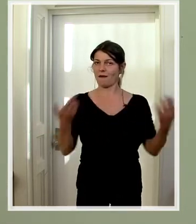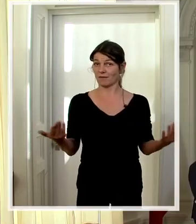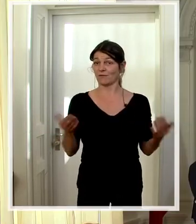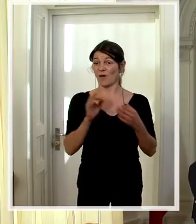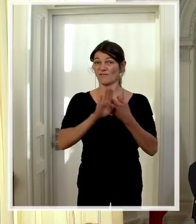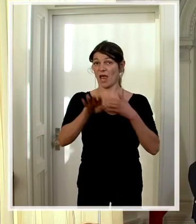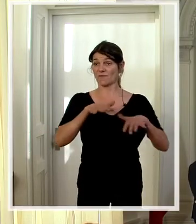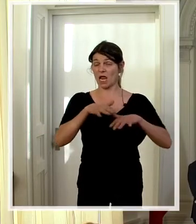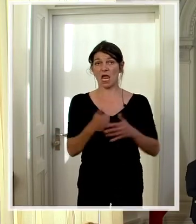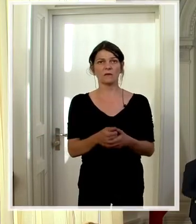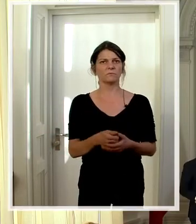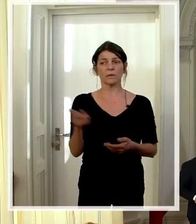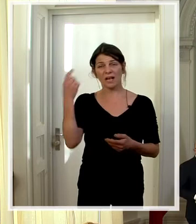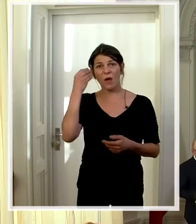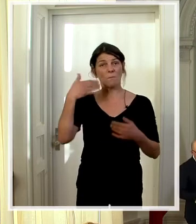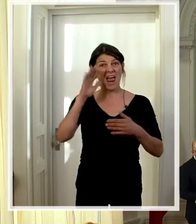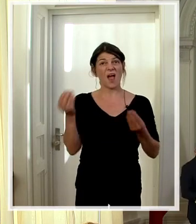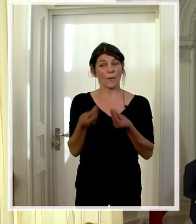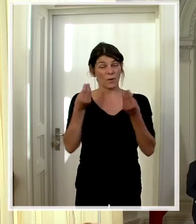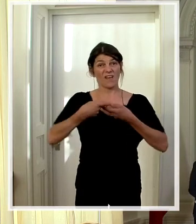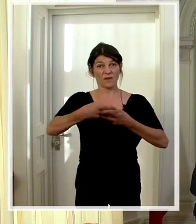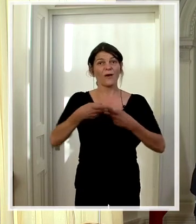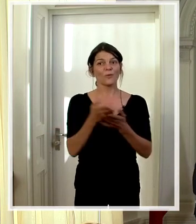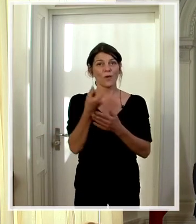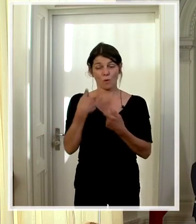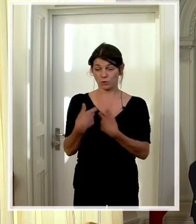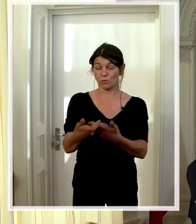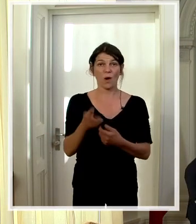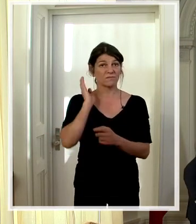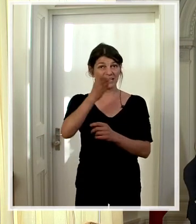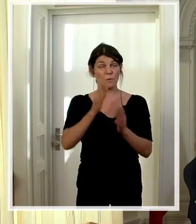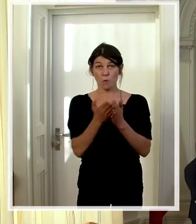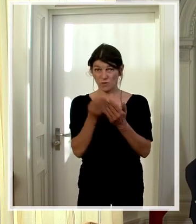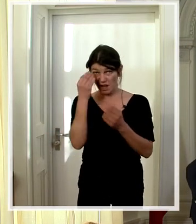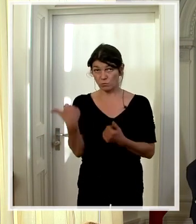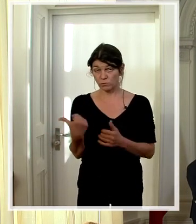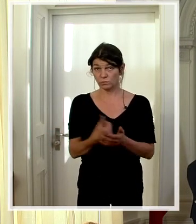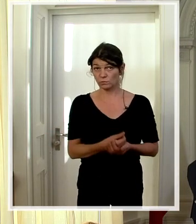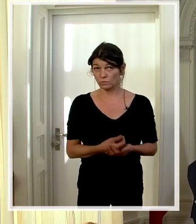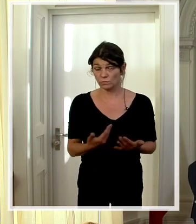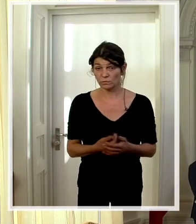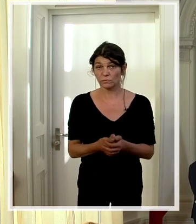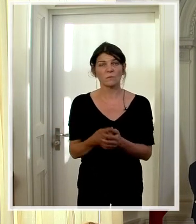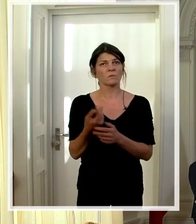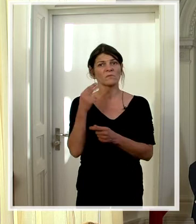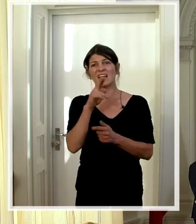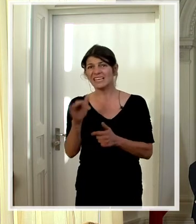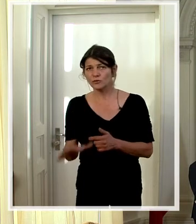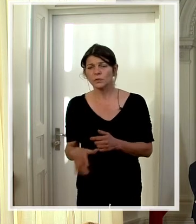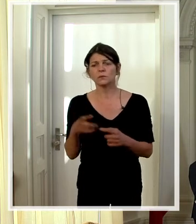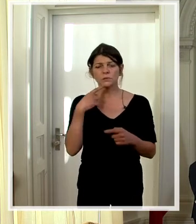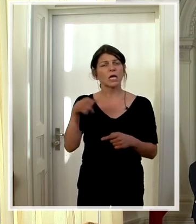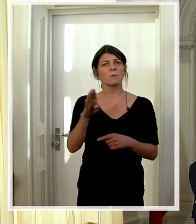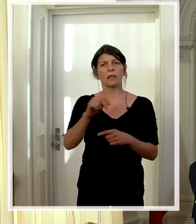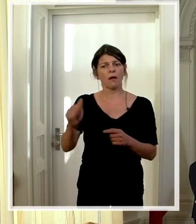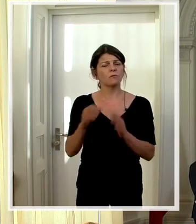der mehr Güterverkehr über die Doppelspur geht, Richtung Bux, dann ist im B&A steht drin,